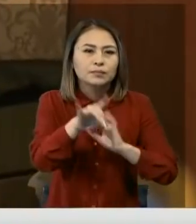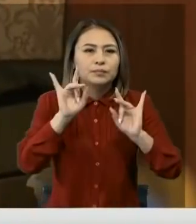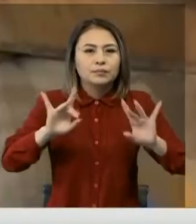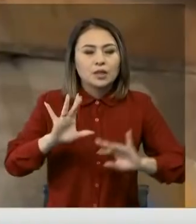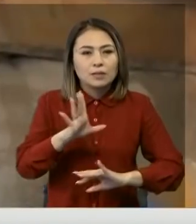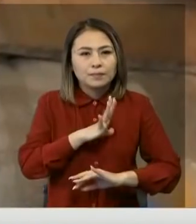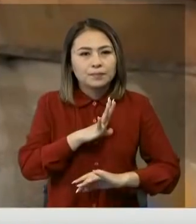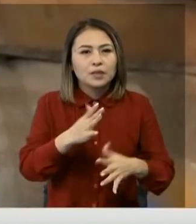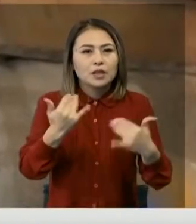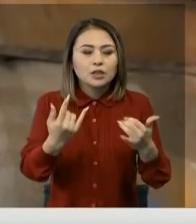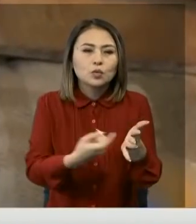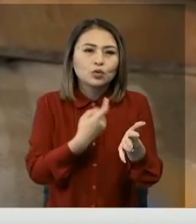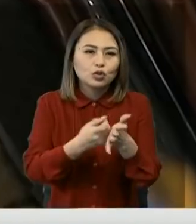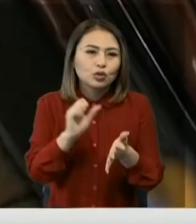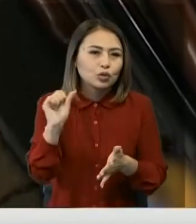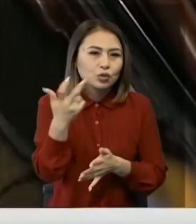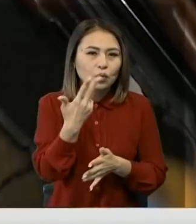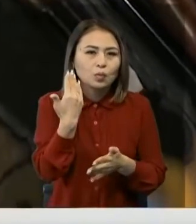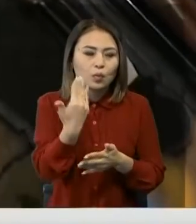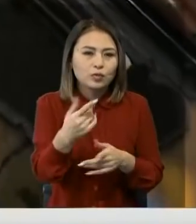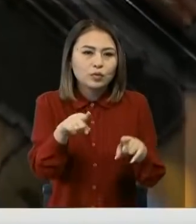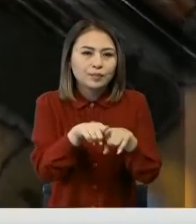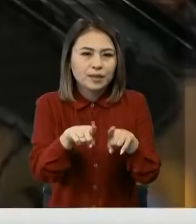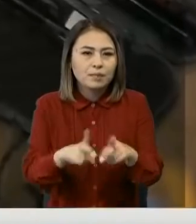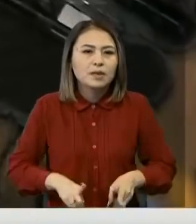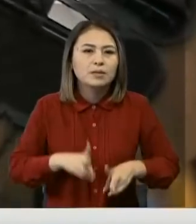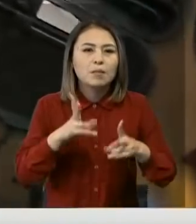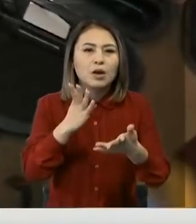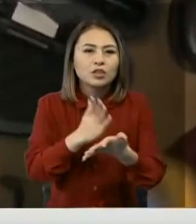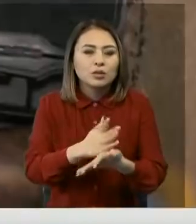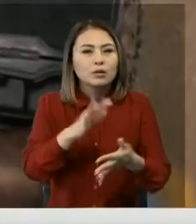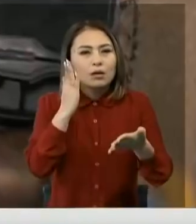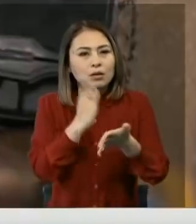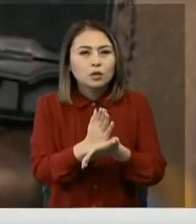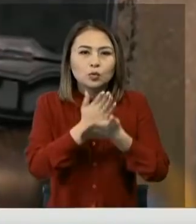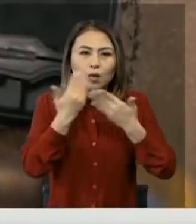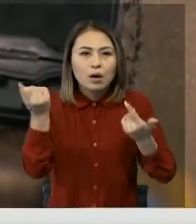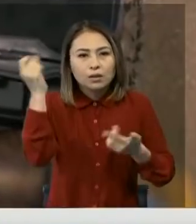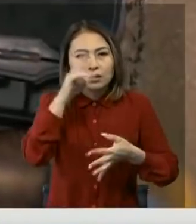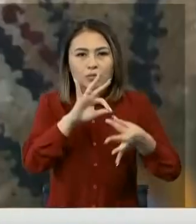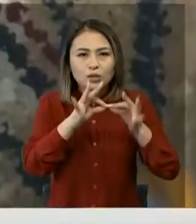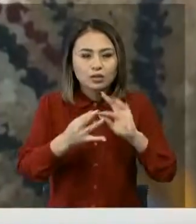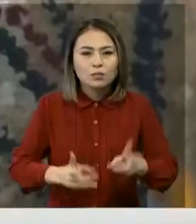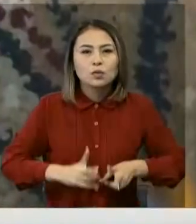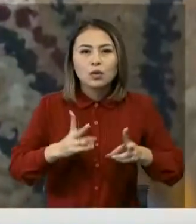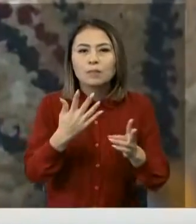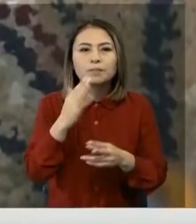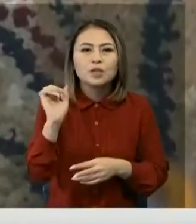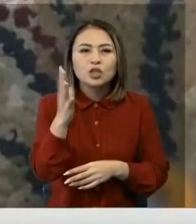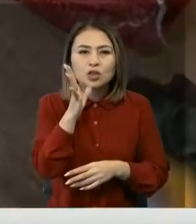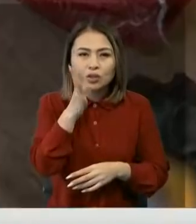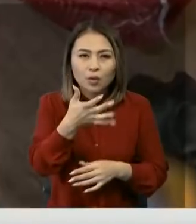берді. Қазір тергеушілер үштіктің осыған ұқсас қылмыстарға қатысы бар жоғын анықтап жатыр. Бұл қылмысы үшін